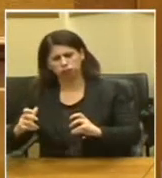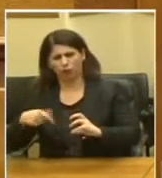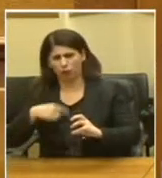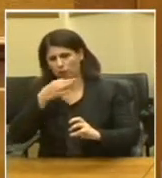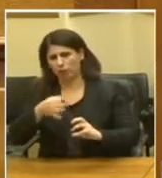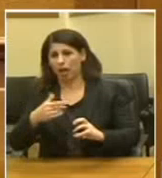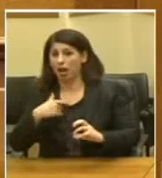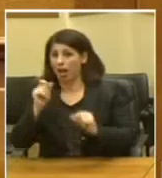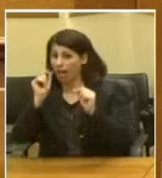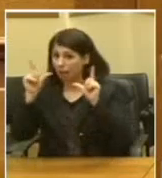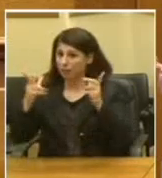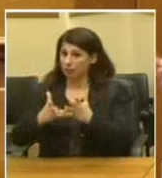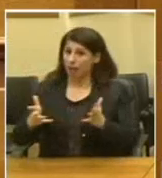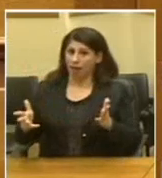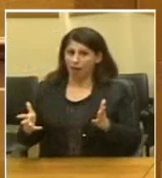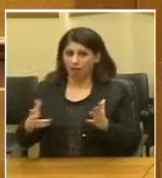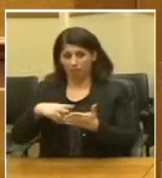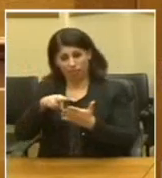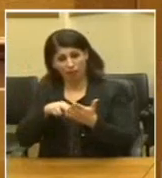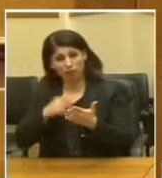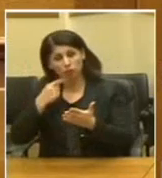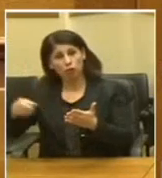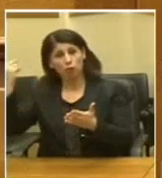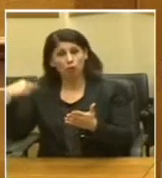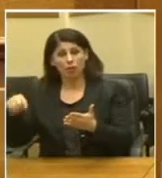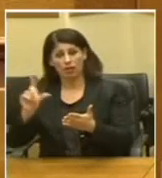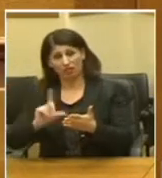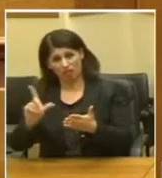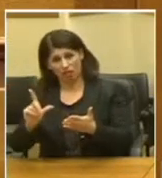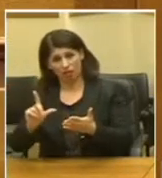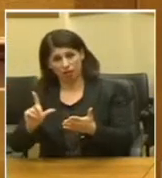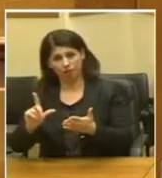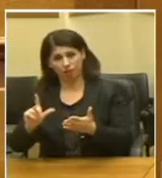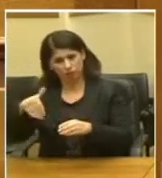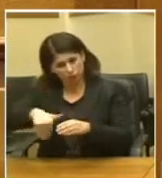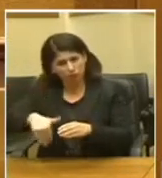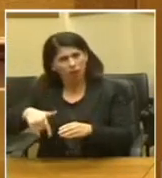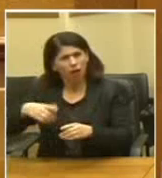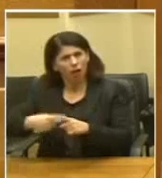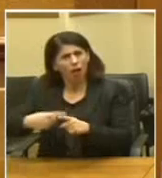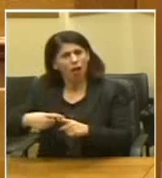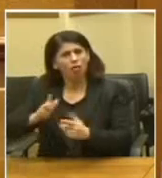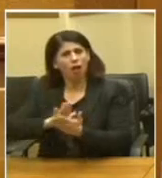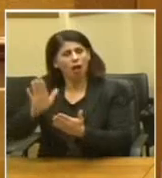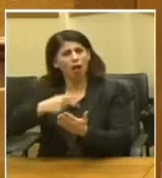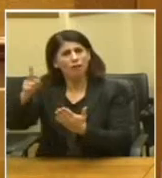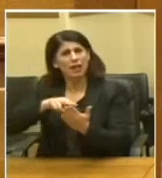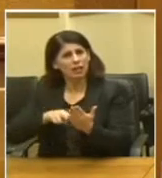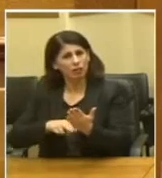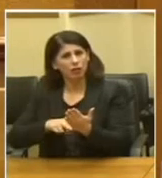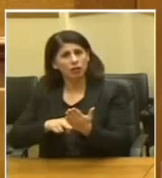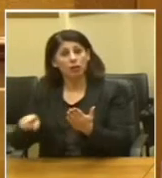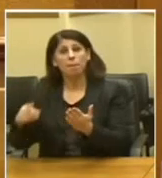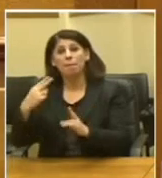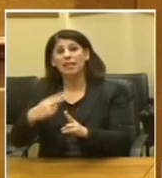έκπληξη διάβασα την περασμένη Δευτέρα στον Εγχώριο Τύπο και μάλιστα ήταν κύριο